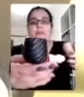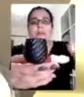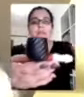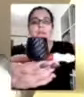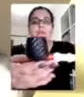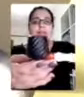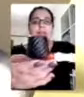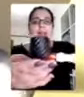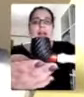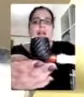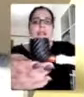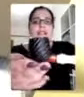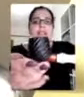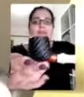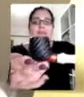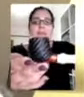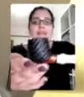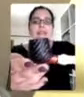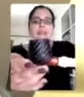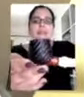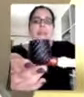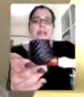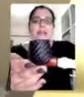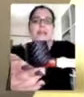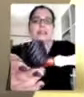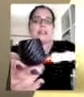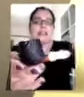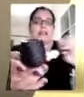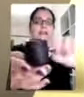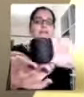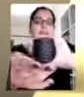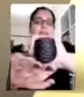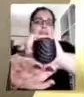Bu Mike Bay abici, Mike Sebastian Bay,